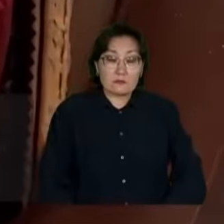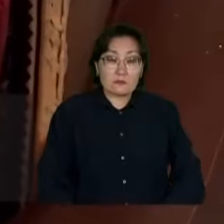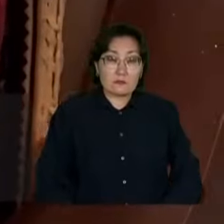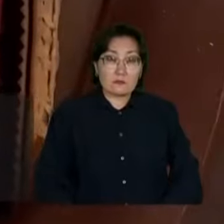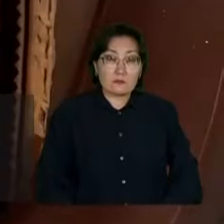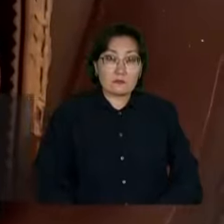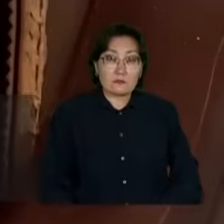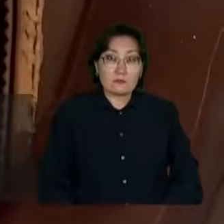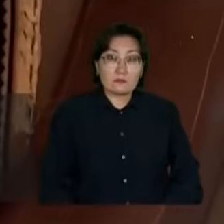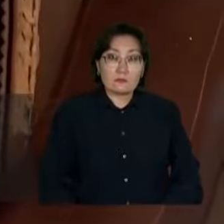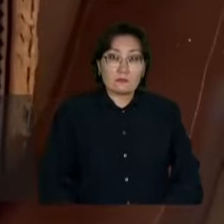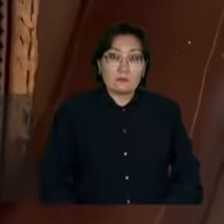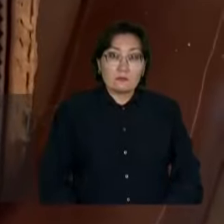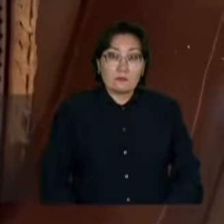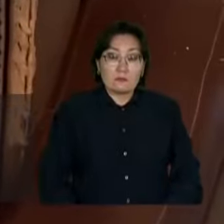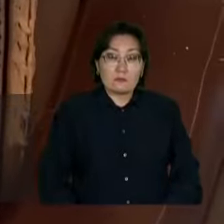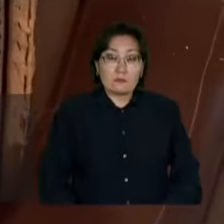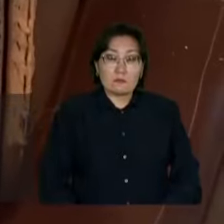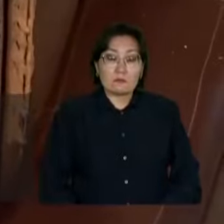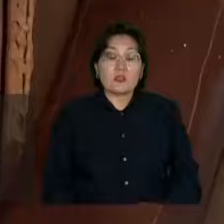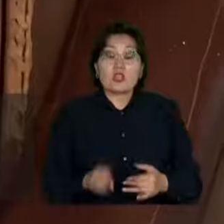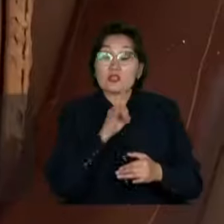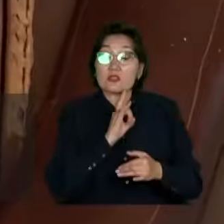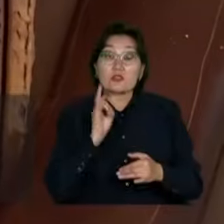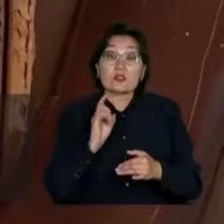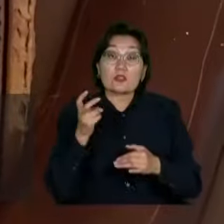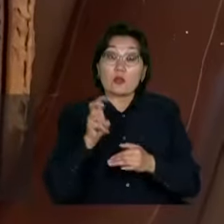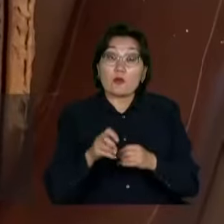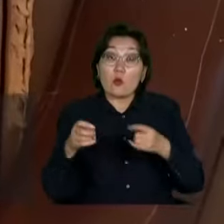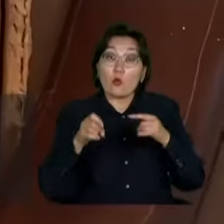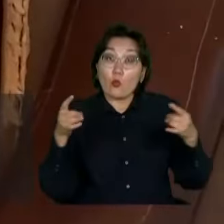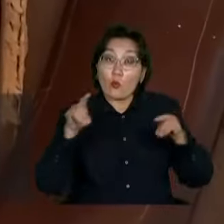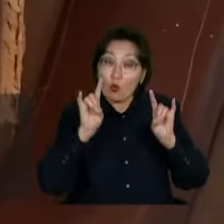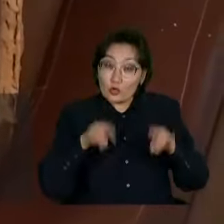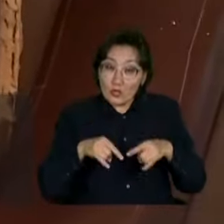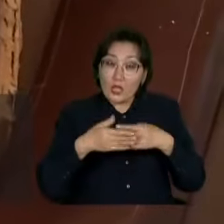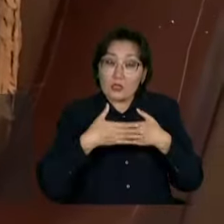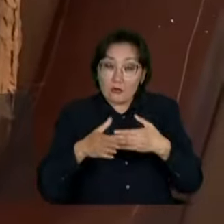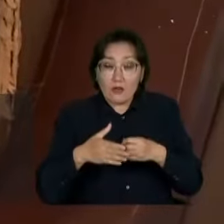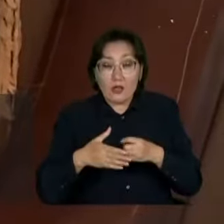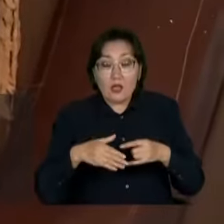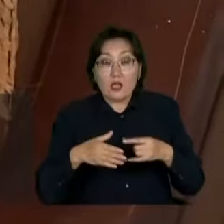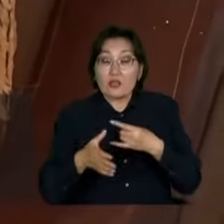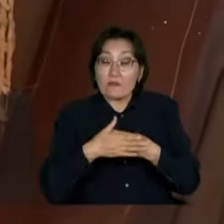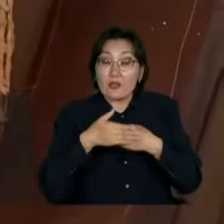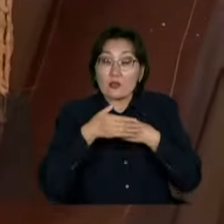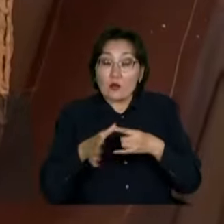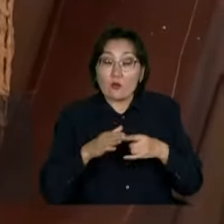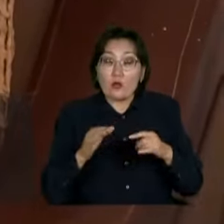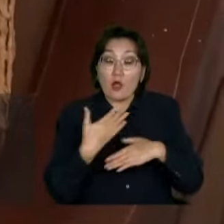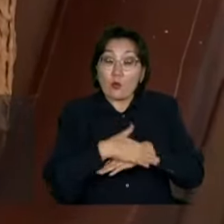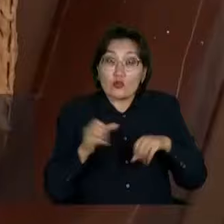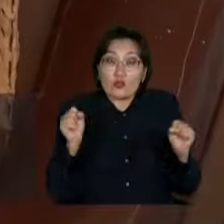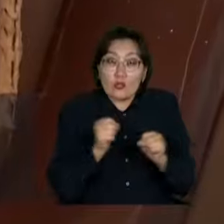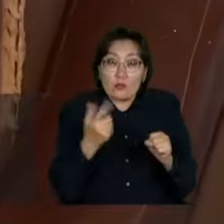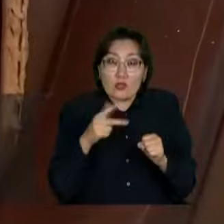Здесь, женщина, вы окна открывайте и двери открывайте. Мороз 30 градусов, мы